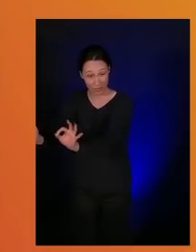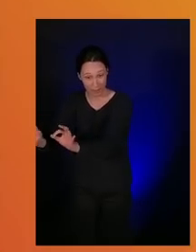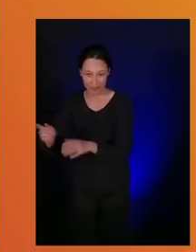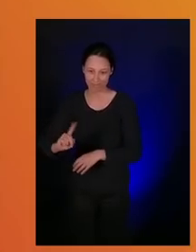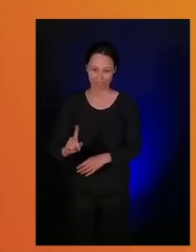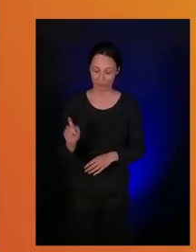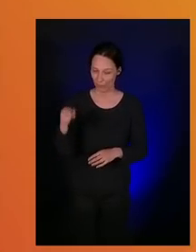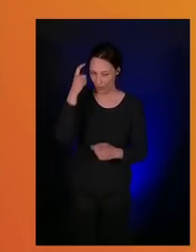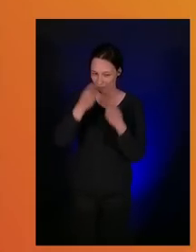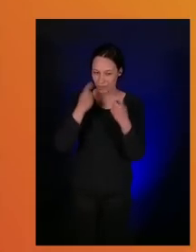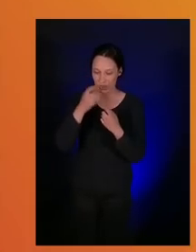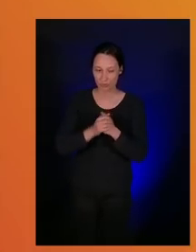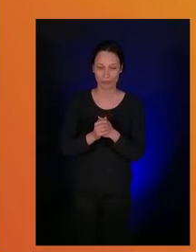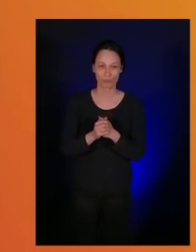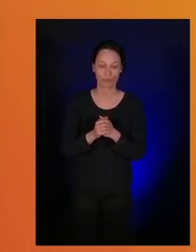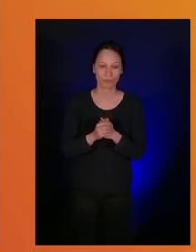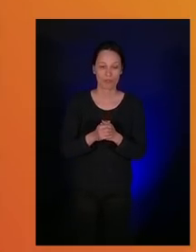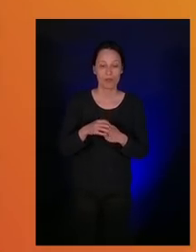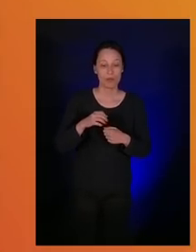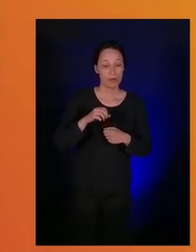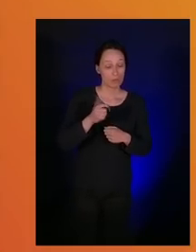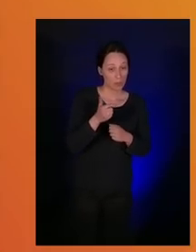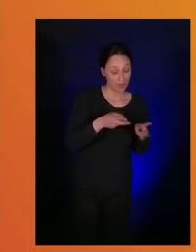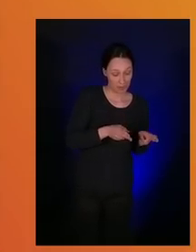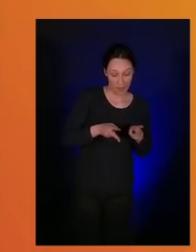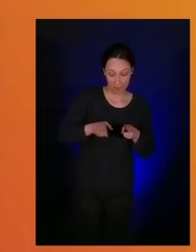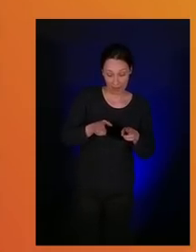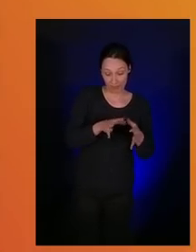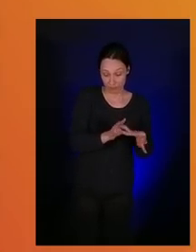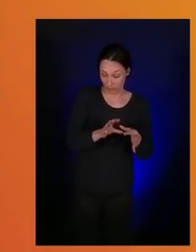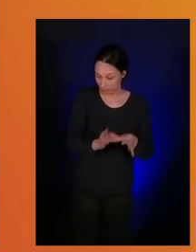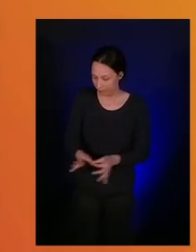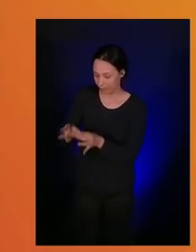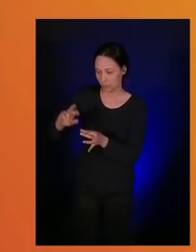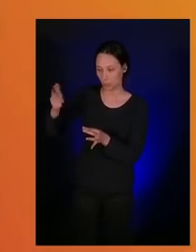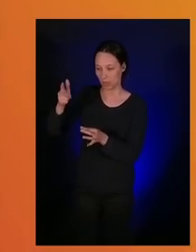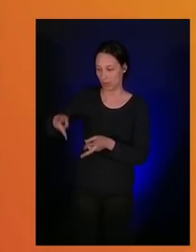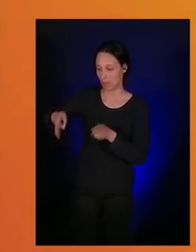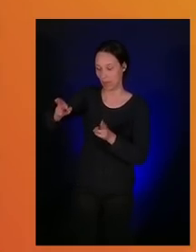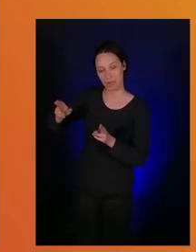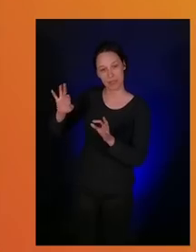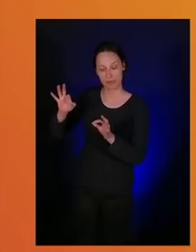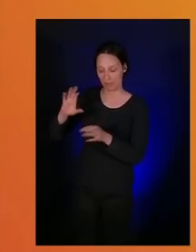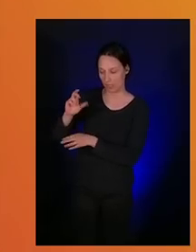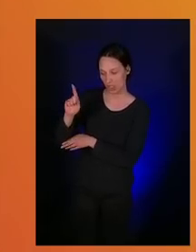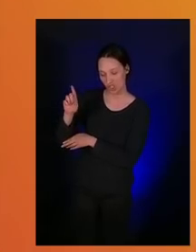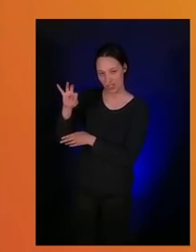Les deux premières parties trouvent leur prolongement dans la partie 3, la CGT de toutes et tous. Elle se décline dans un